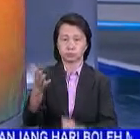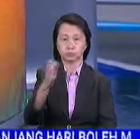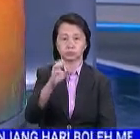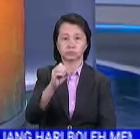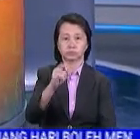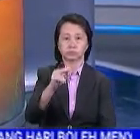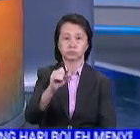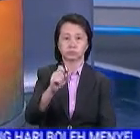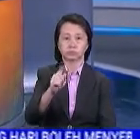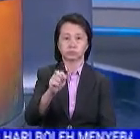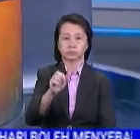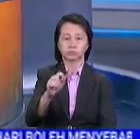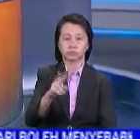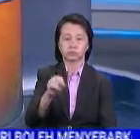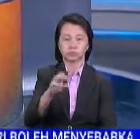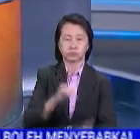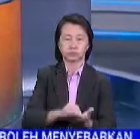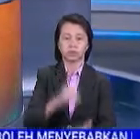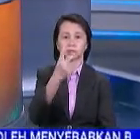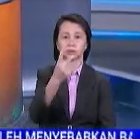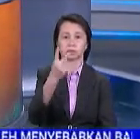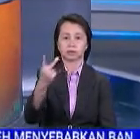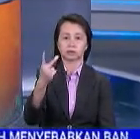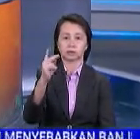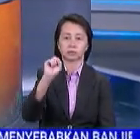Konstantin Pahlawan di Kota Kinabalu.